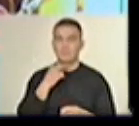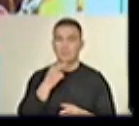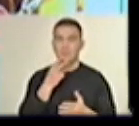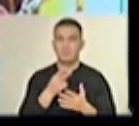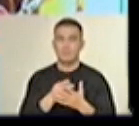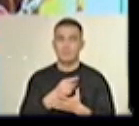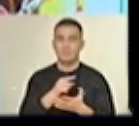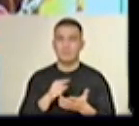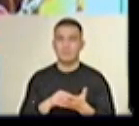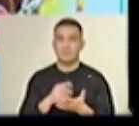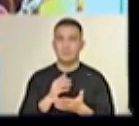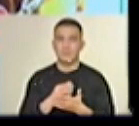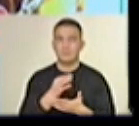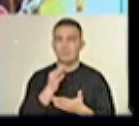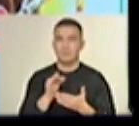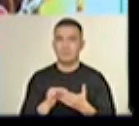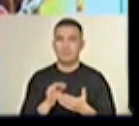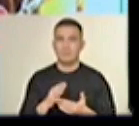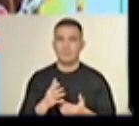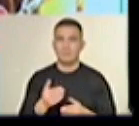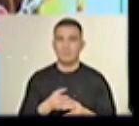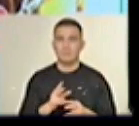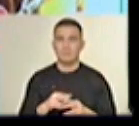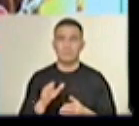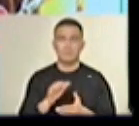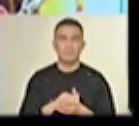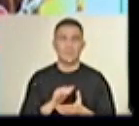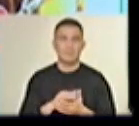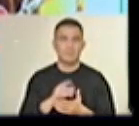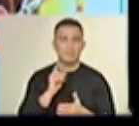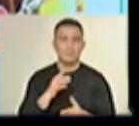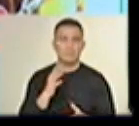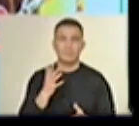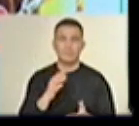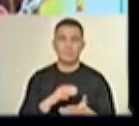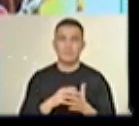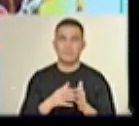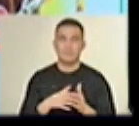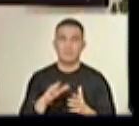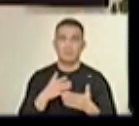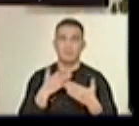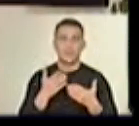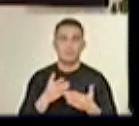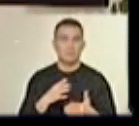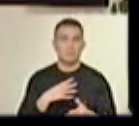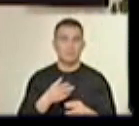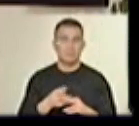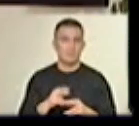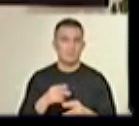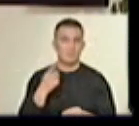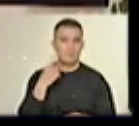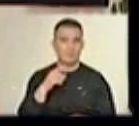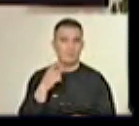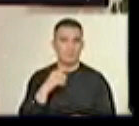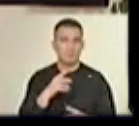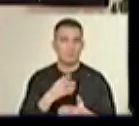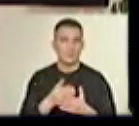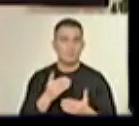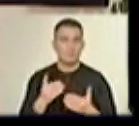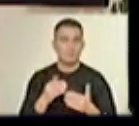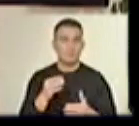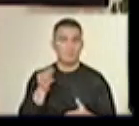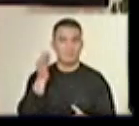на вопросы. С Пришвином вы знакомы. Мы в 5 классе с вами читали рассказ «Ребята и утята».